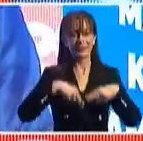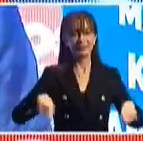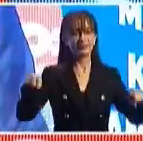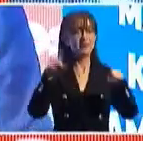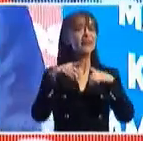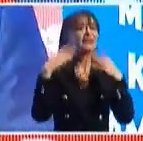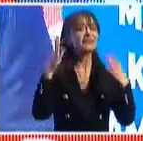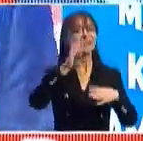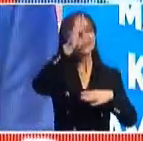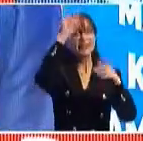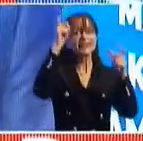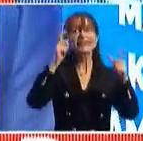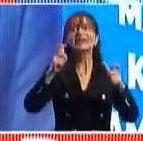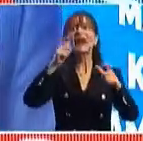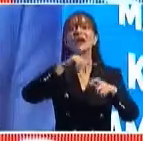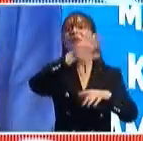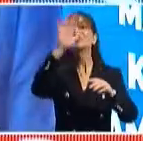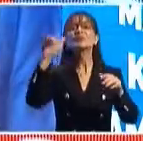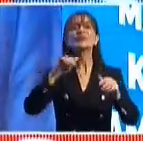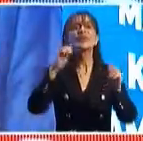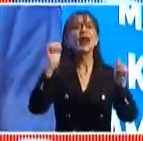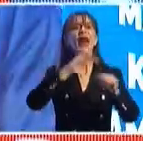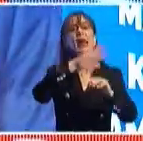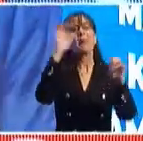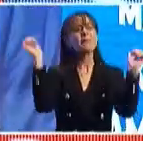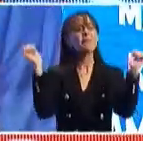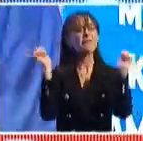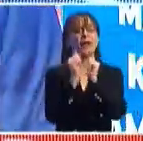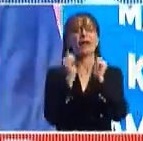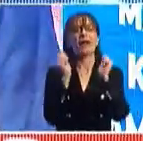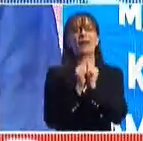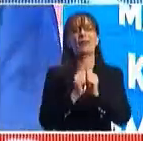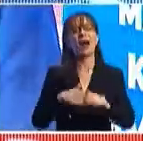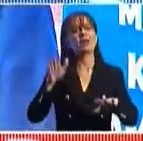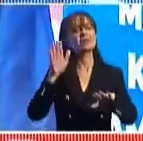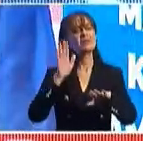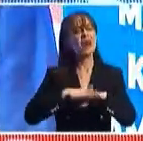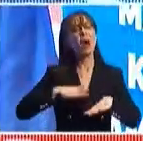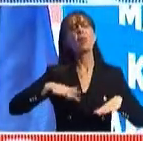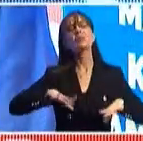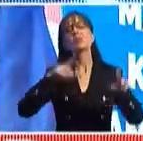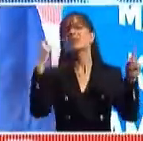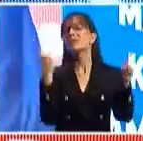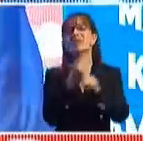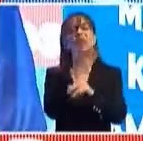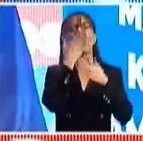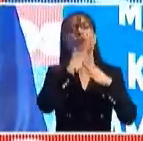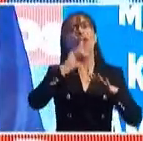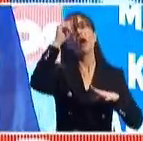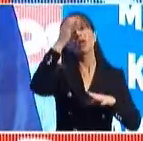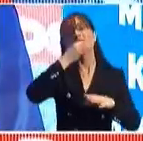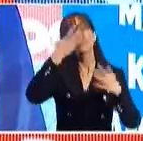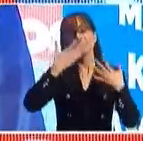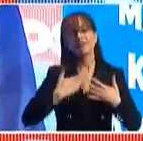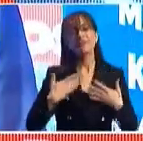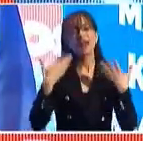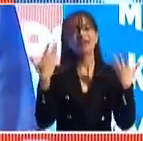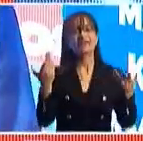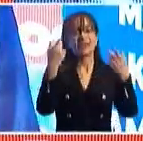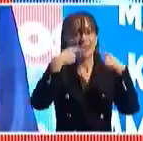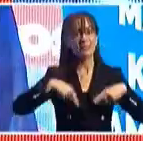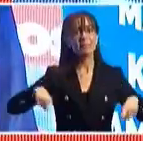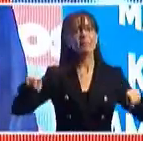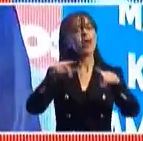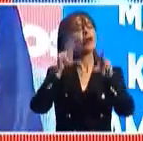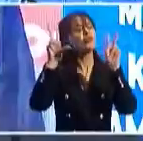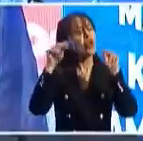Biz İstanbullularla el ele verdiğimizde yapamayacağımız hiçbir iş yok. Allah'ın izniyle biz yeter